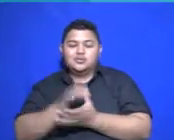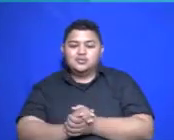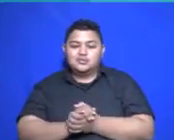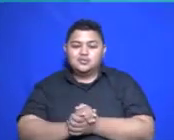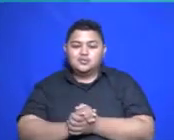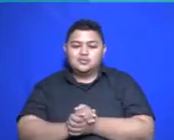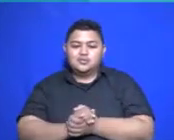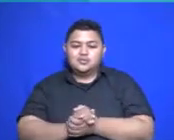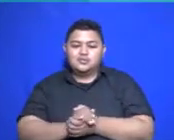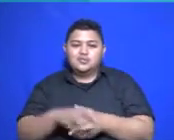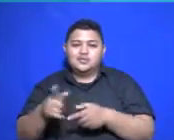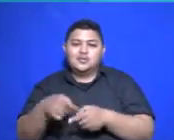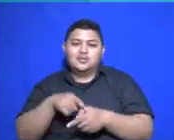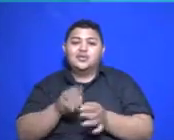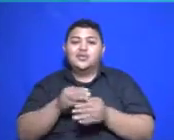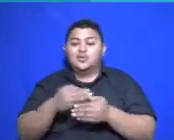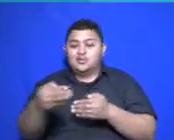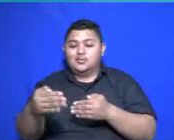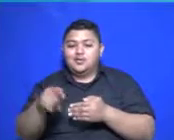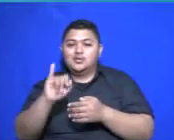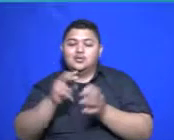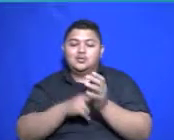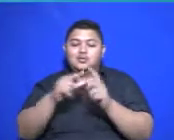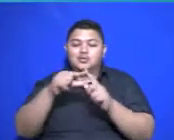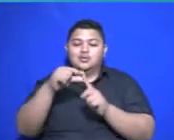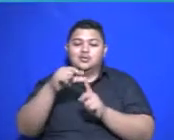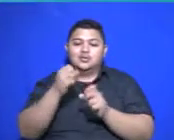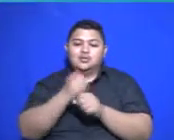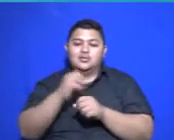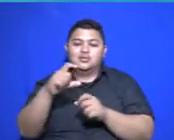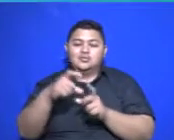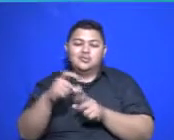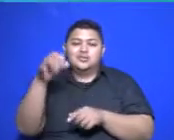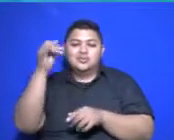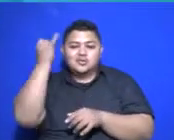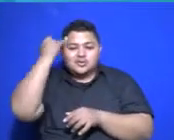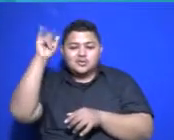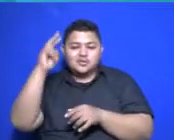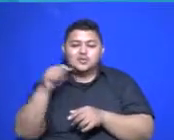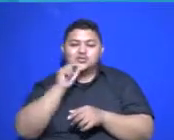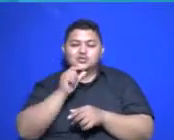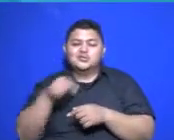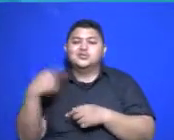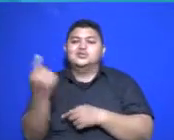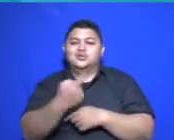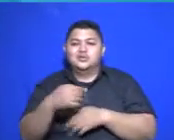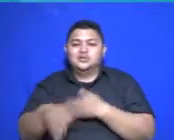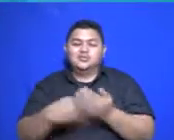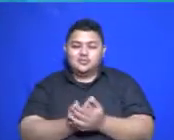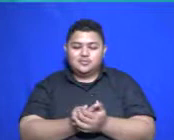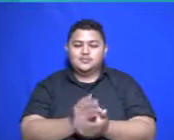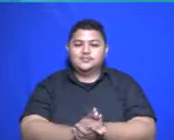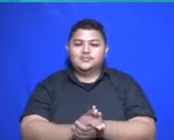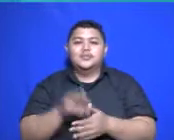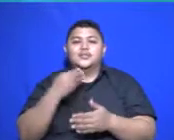sudah mengulir, dan ini KSO Inamdog juga sudah memberikan inspirasi bagi kita semuanya. Baiklah Bapak Ibu, kita lanjutkan ke sumber